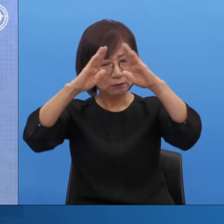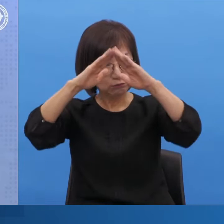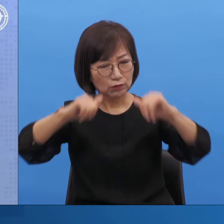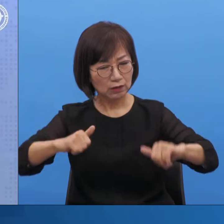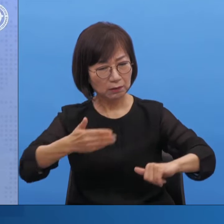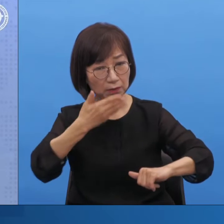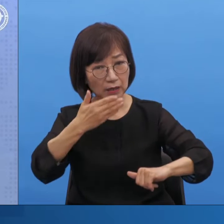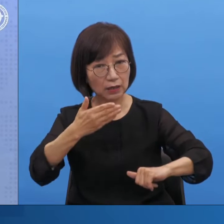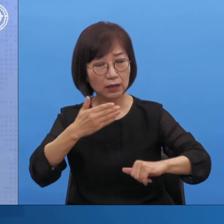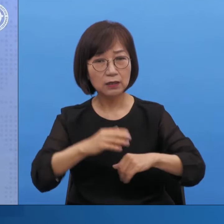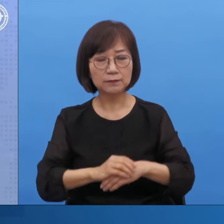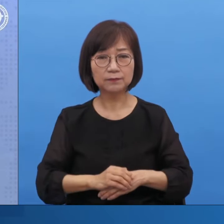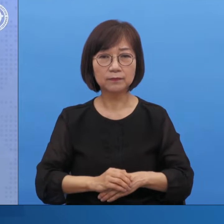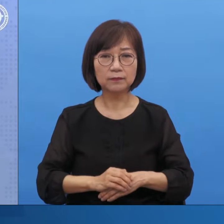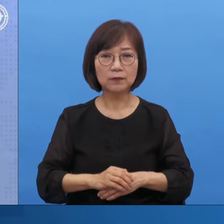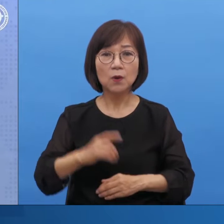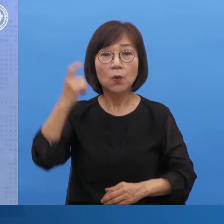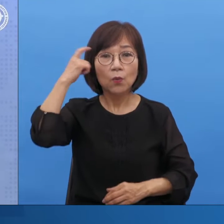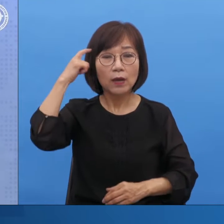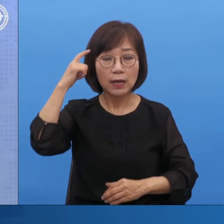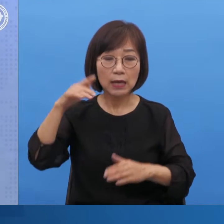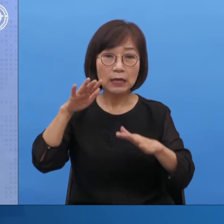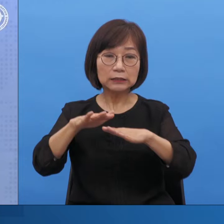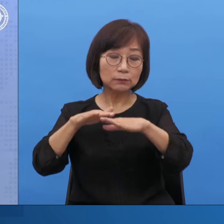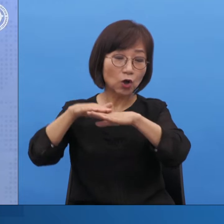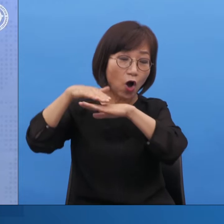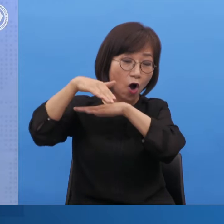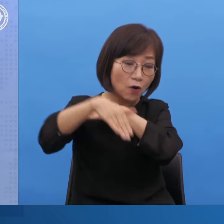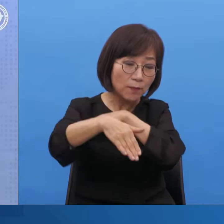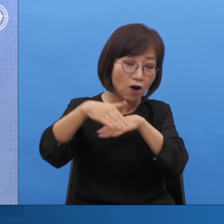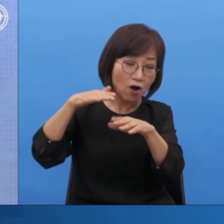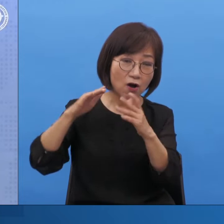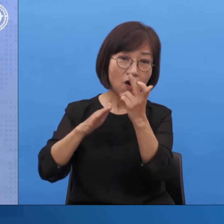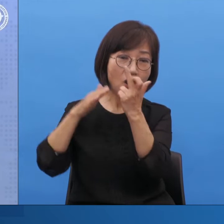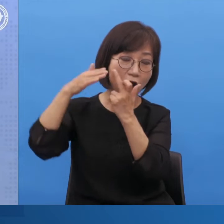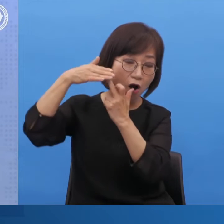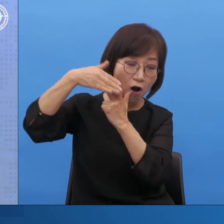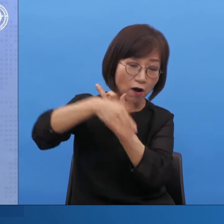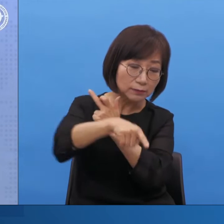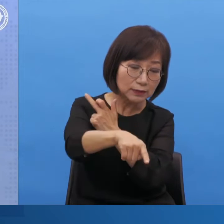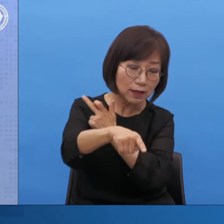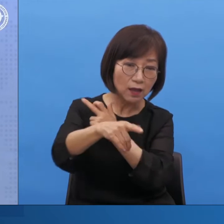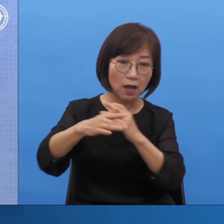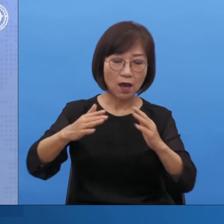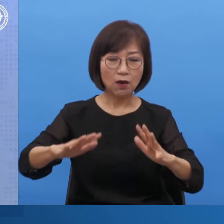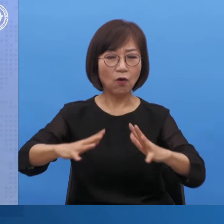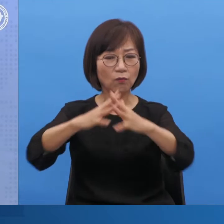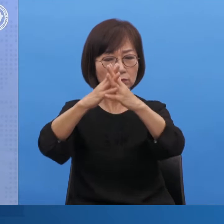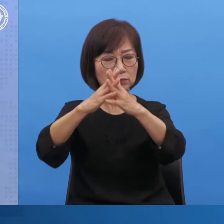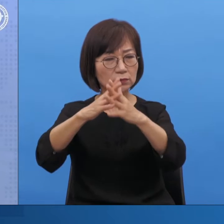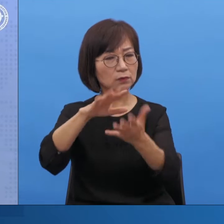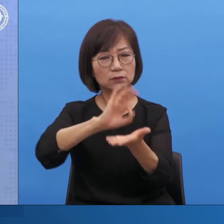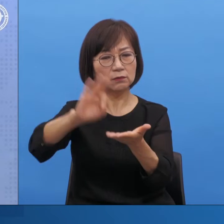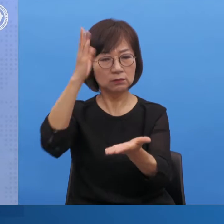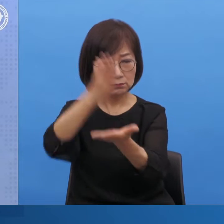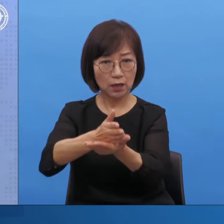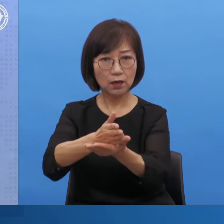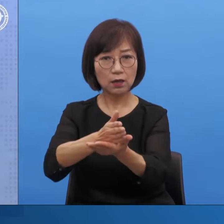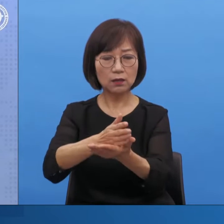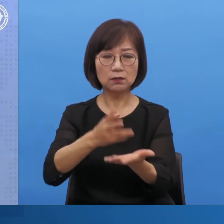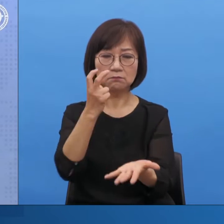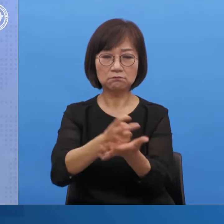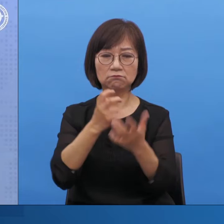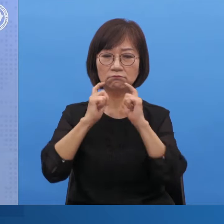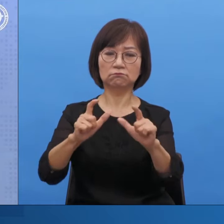건물은 무너지니까 못 쓰도록 지금 법적으로 조치됐다니까요. It can collapse, it can come, catch on fire, and the areas around